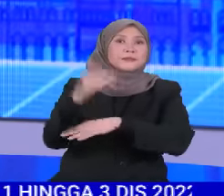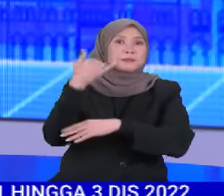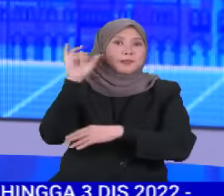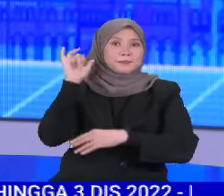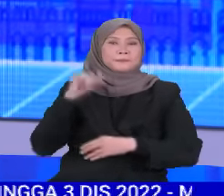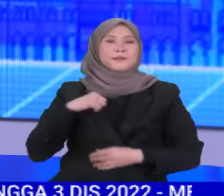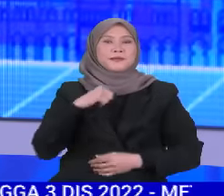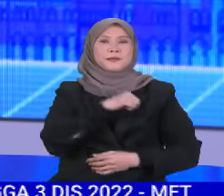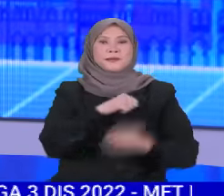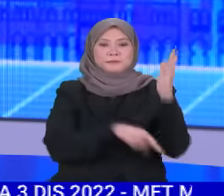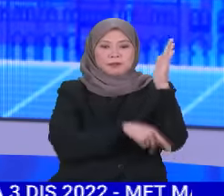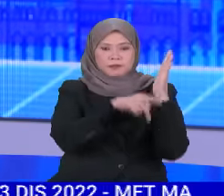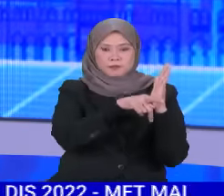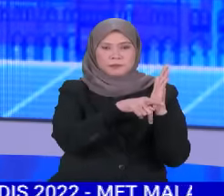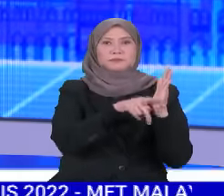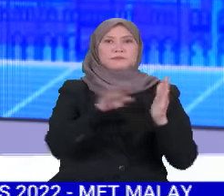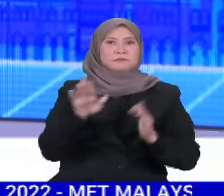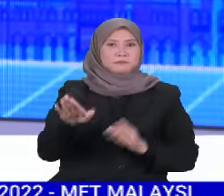palima Darussalam